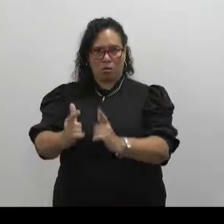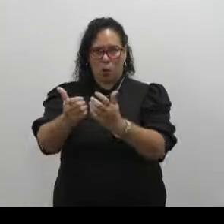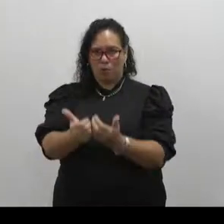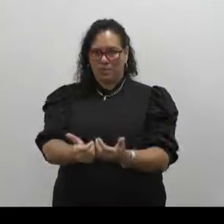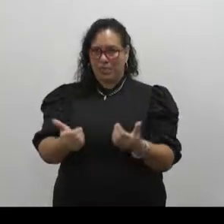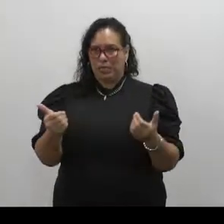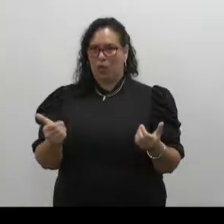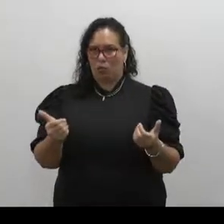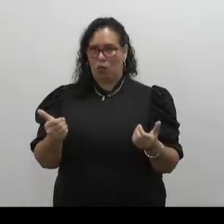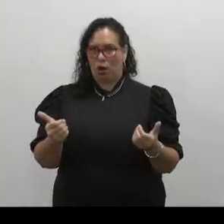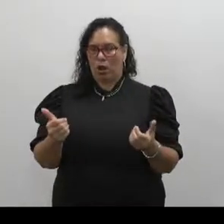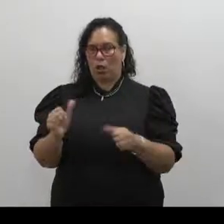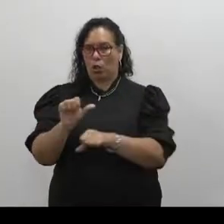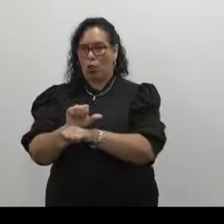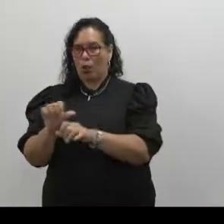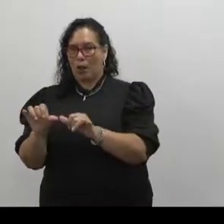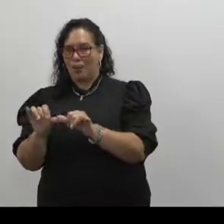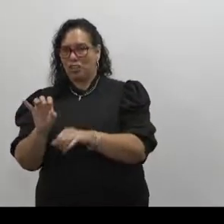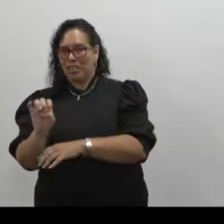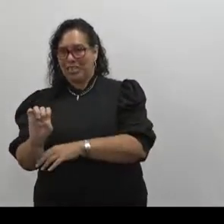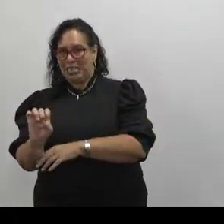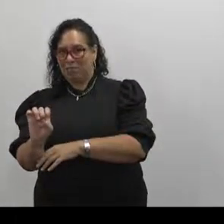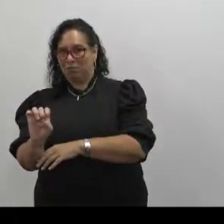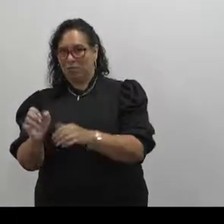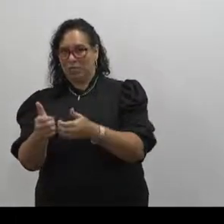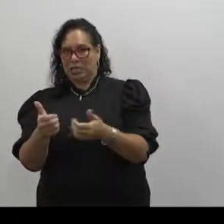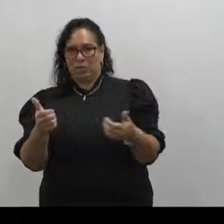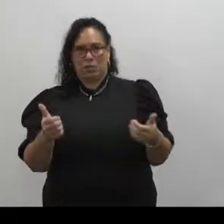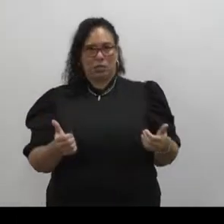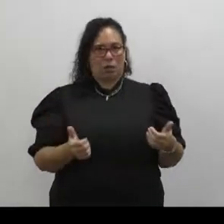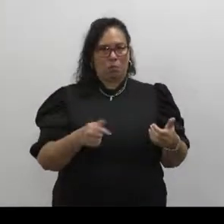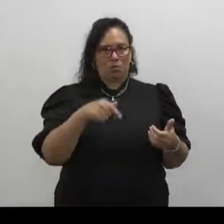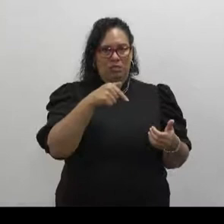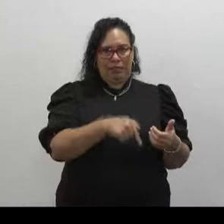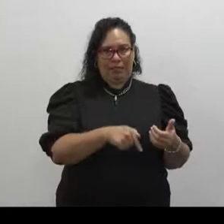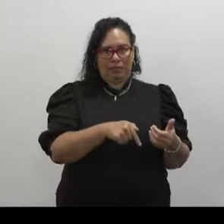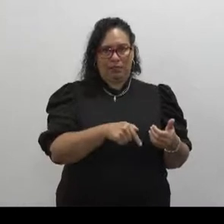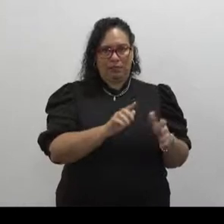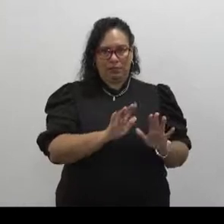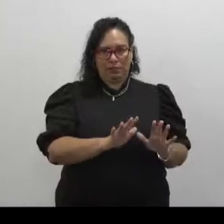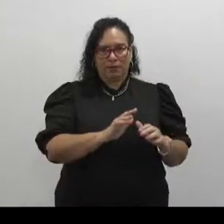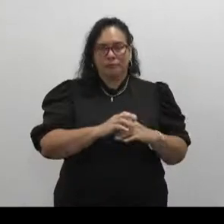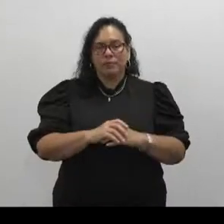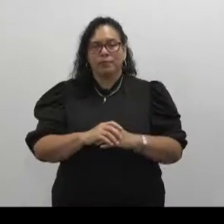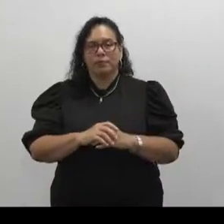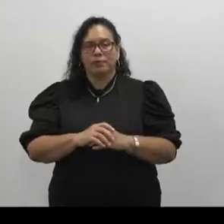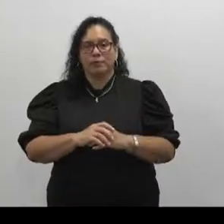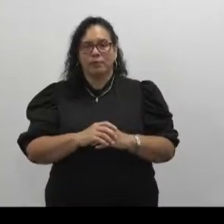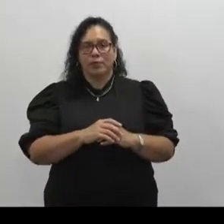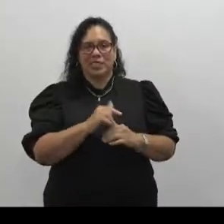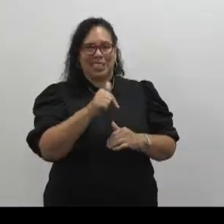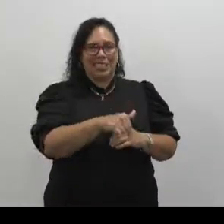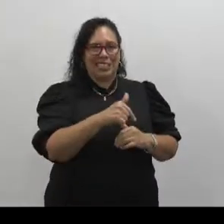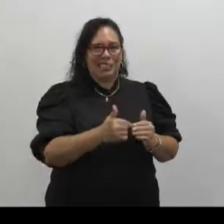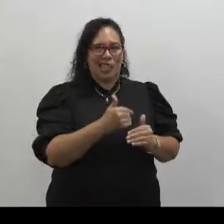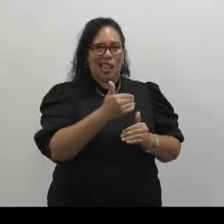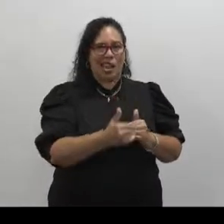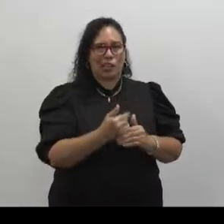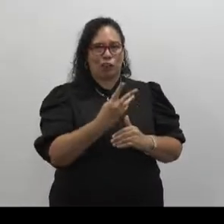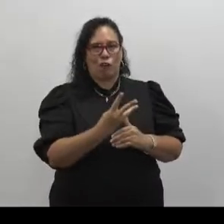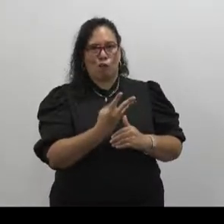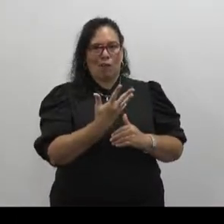ná tới lơ vầy rùi thảo ấy miền các cộng đồng IMSI nâng